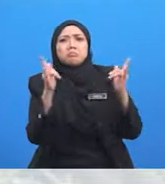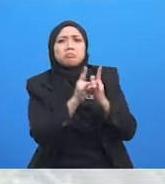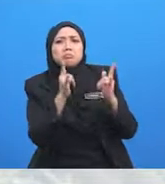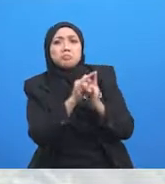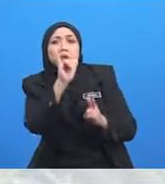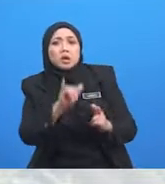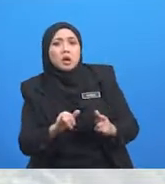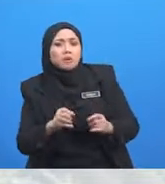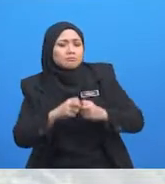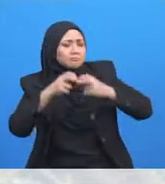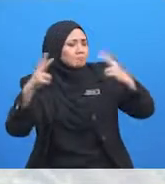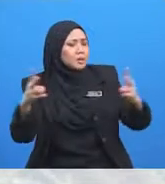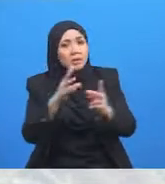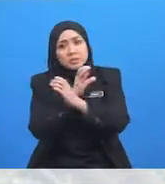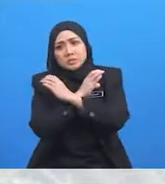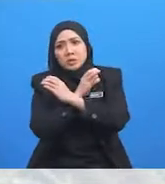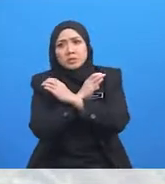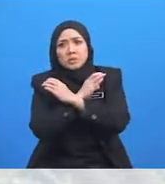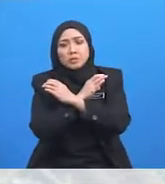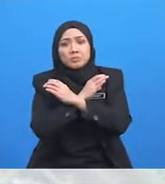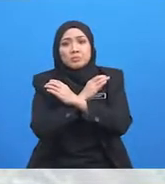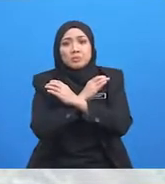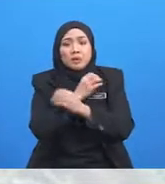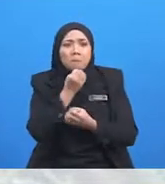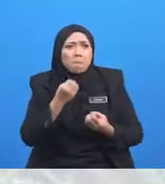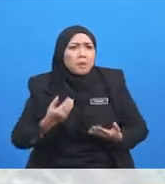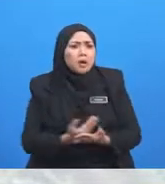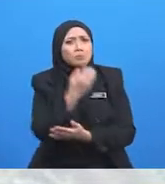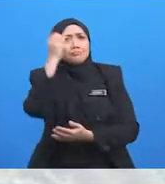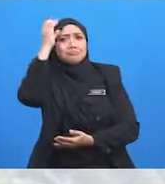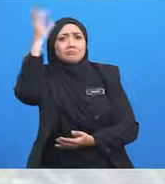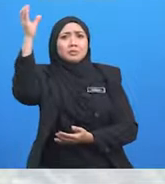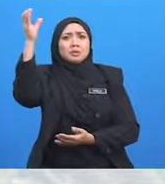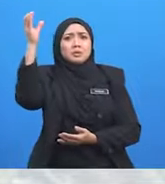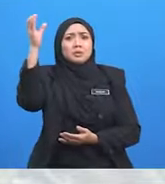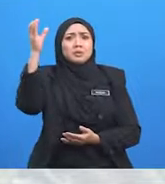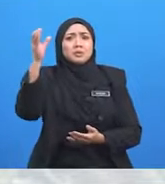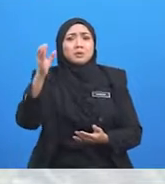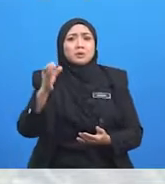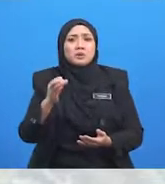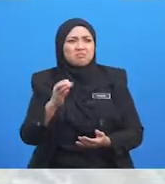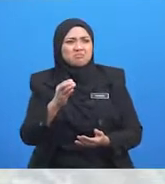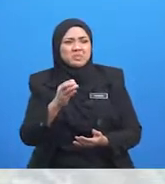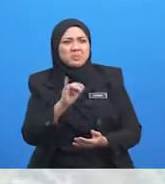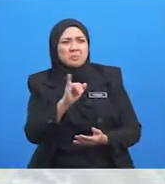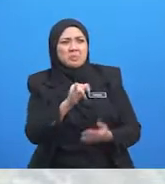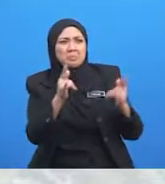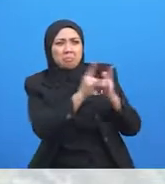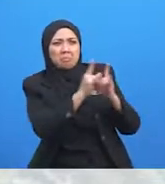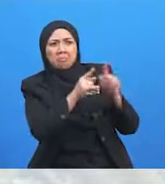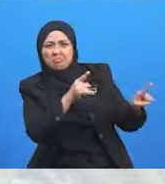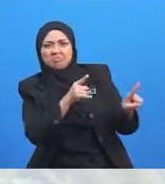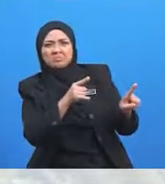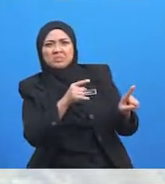dicintai. Dia baru sedar bahawa kekasihnya itu seorang penipu dan